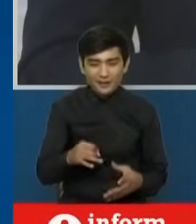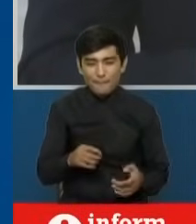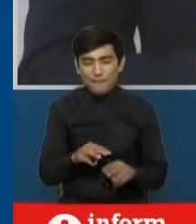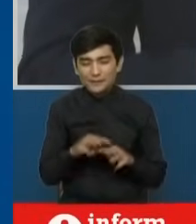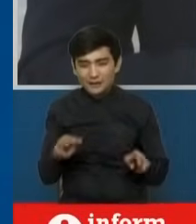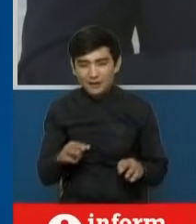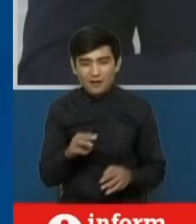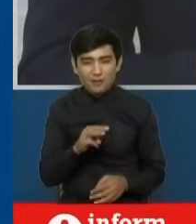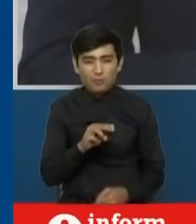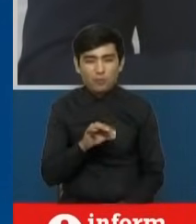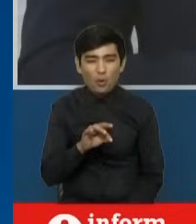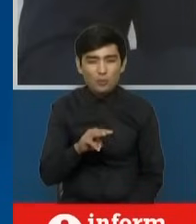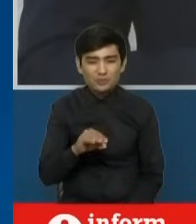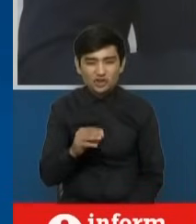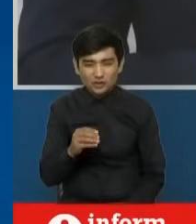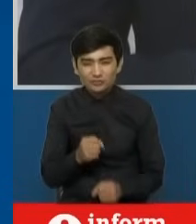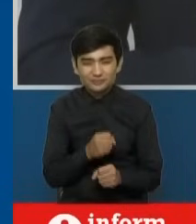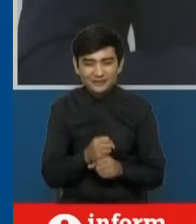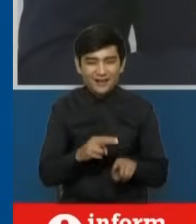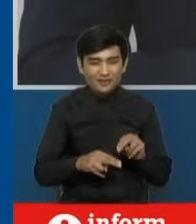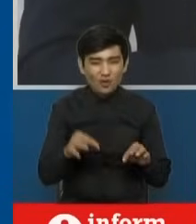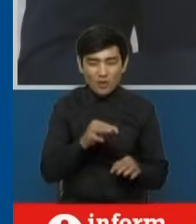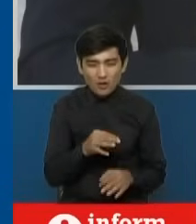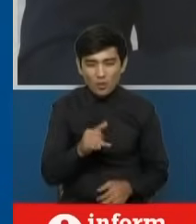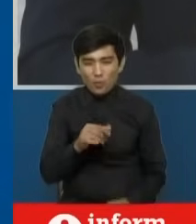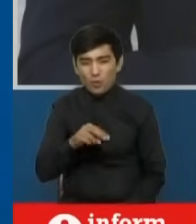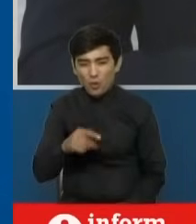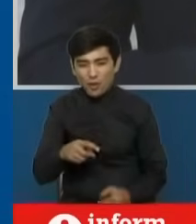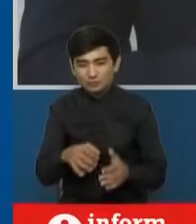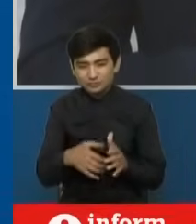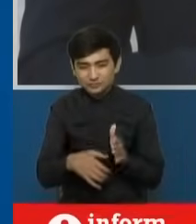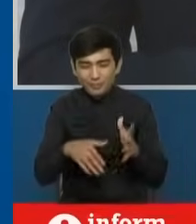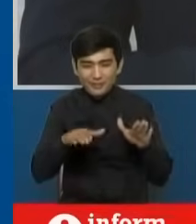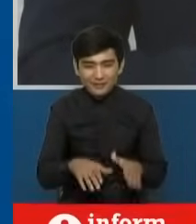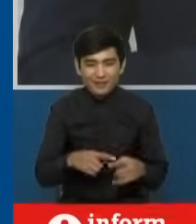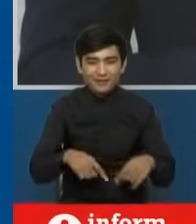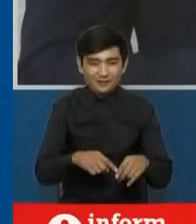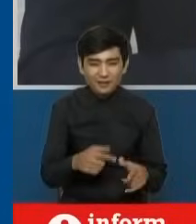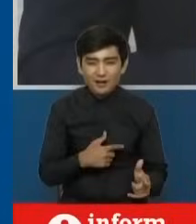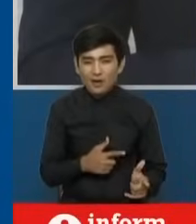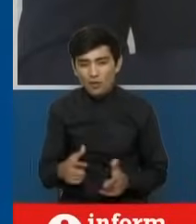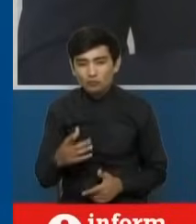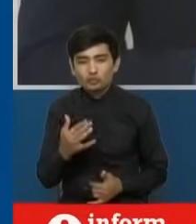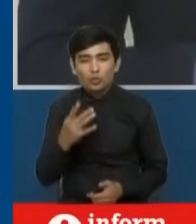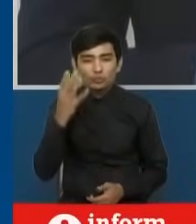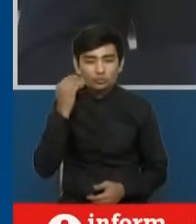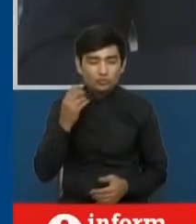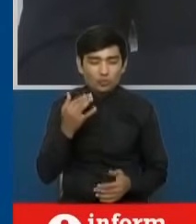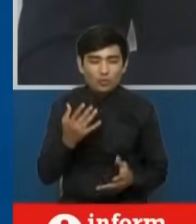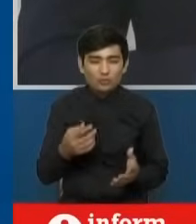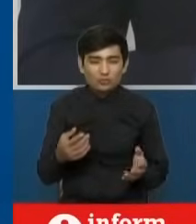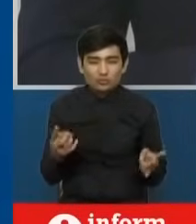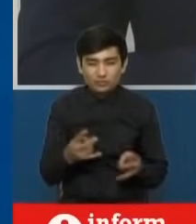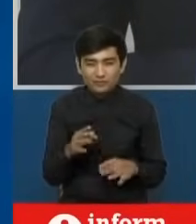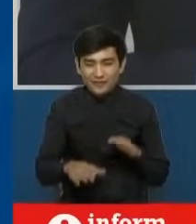и строительства Каната Шарлапаева, КТЖ и угледобывающие организации готовы поставлять нужное количество топлива. Несмотря на